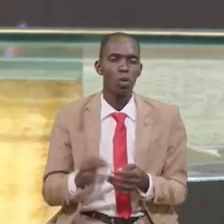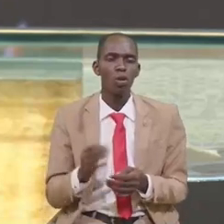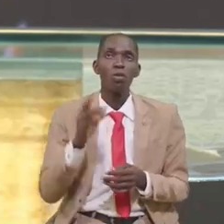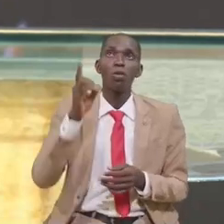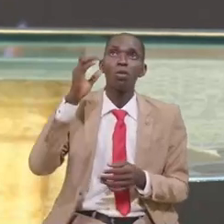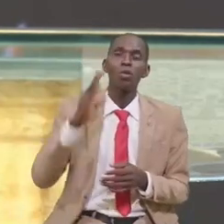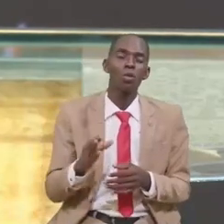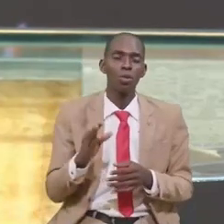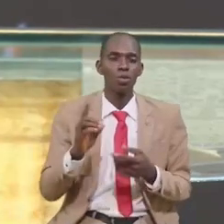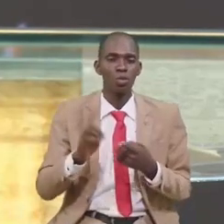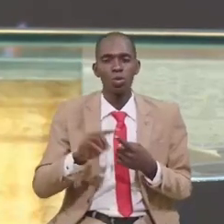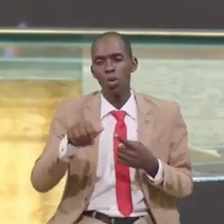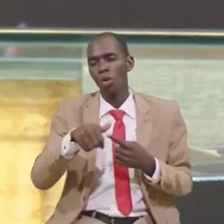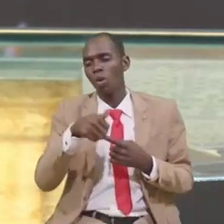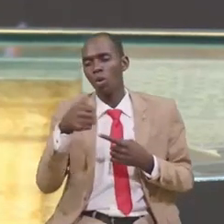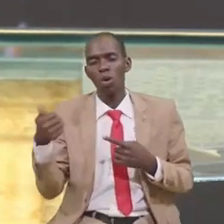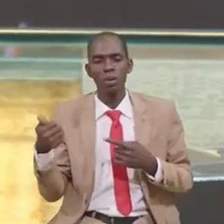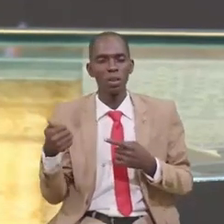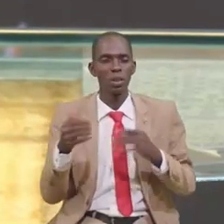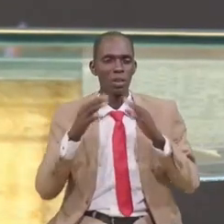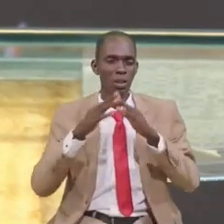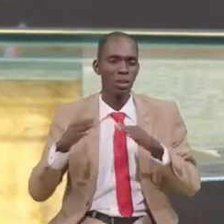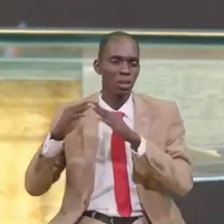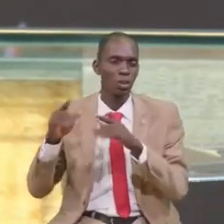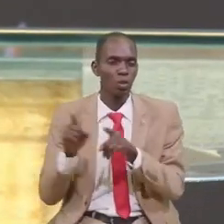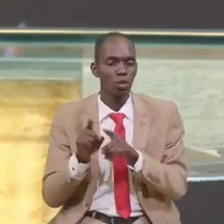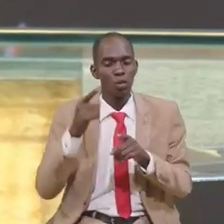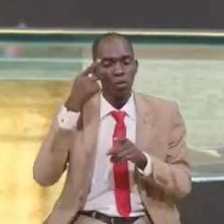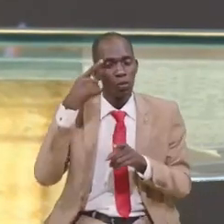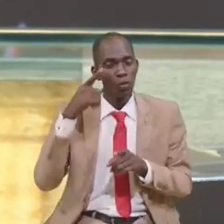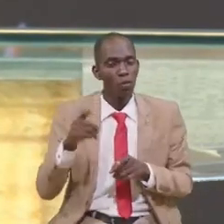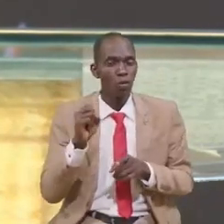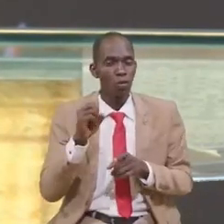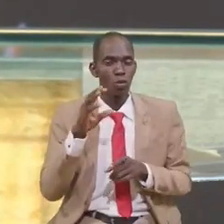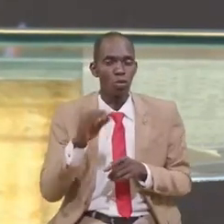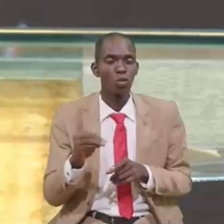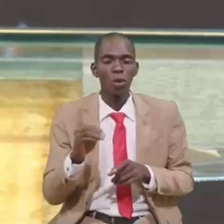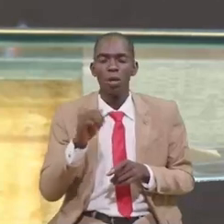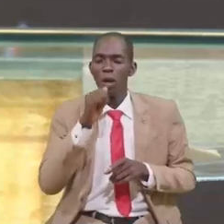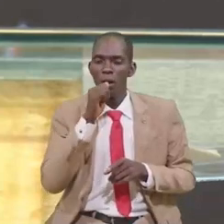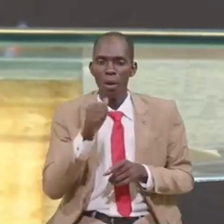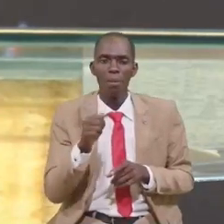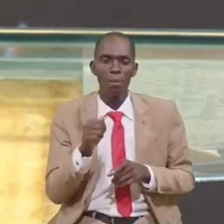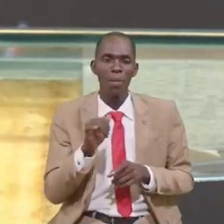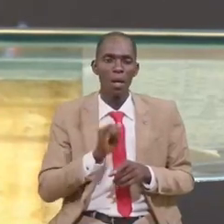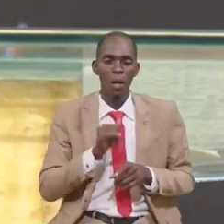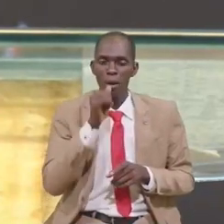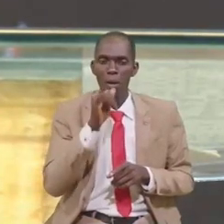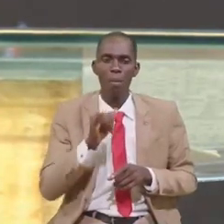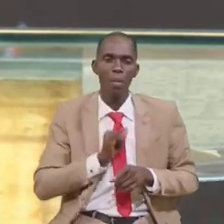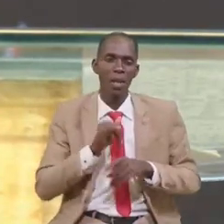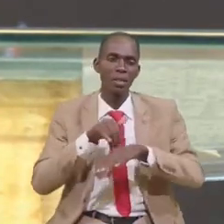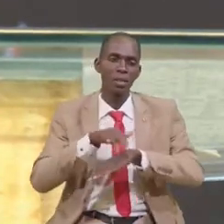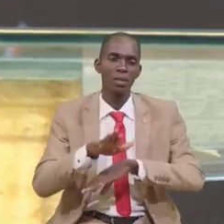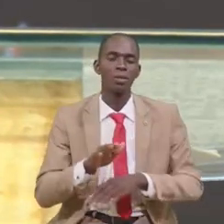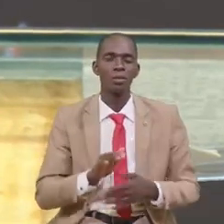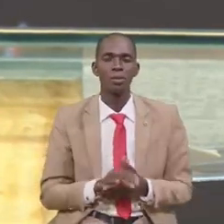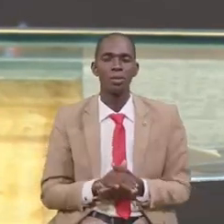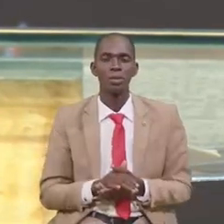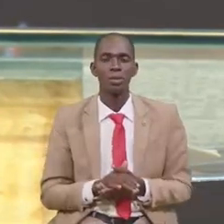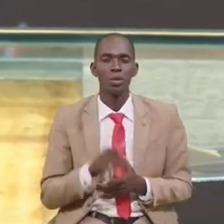Dieu. Car c'est pour cela que j'ai été envoyé. C'est pour cela que j'ai été envoyé. » Vous